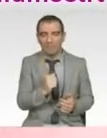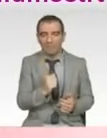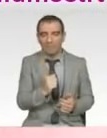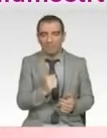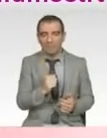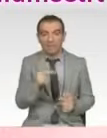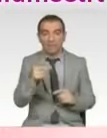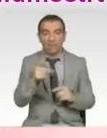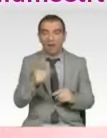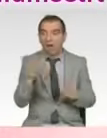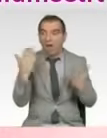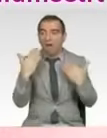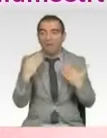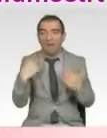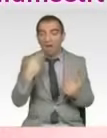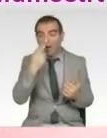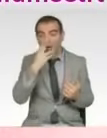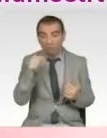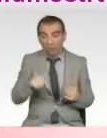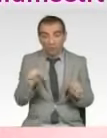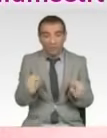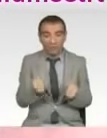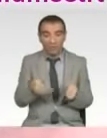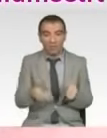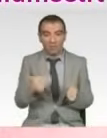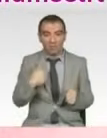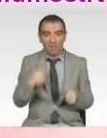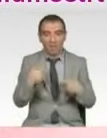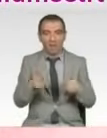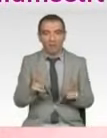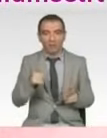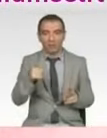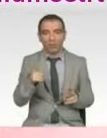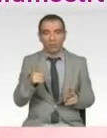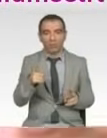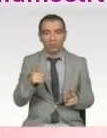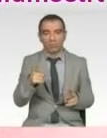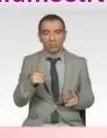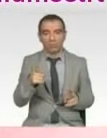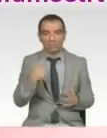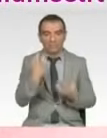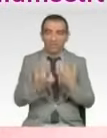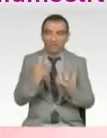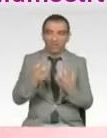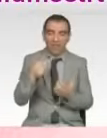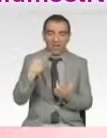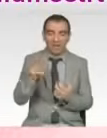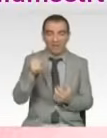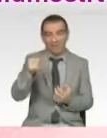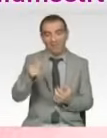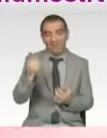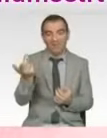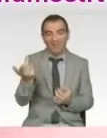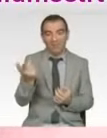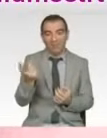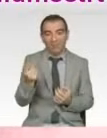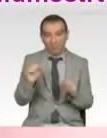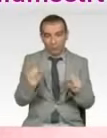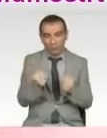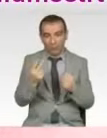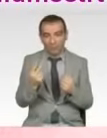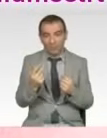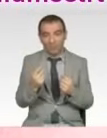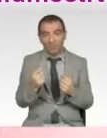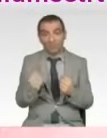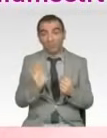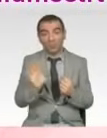iklimine hala alışamadım. Şu an mesela kış. Ben açıyorum şeyi, sıcağı. Klimayı soğuğu mu açıyorsun yoksa ne